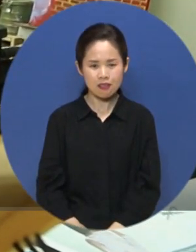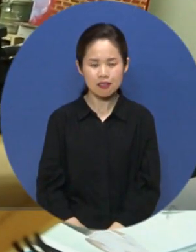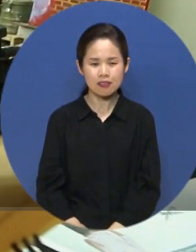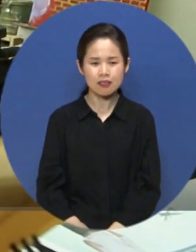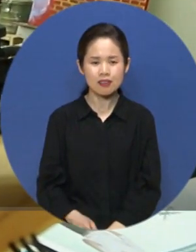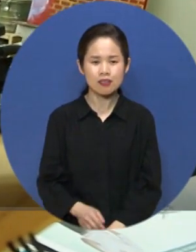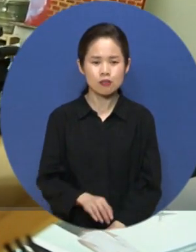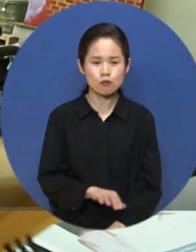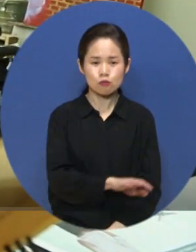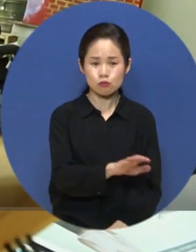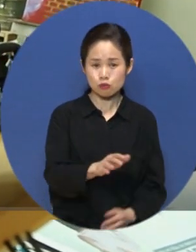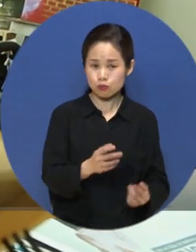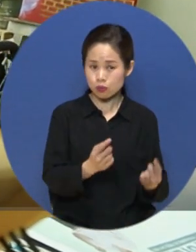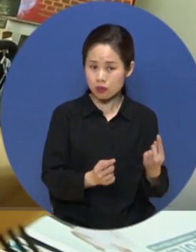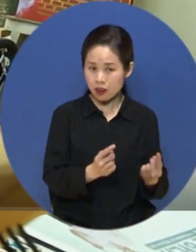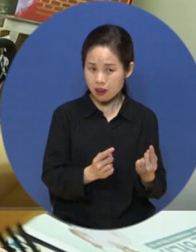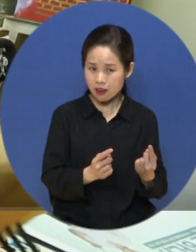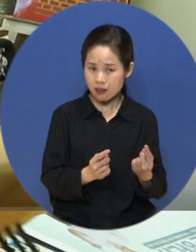남들보다 더